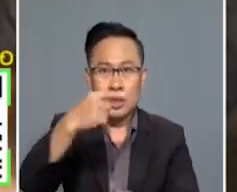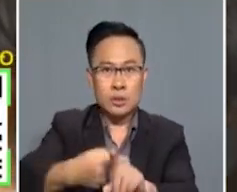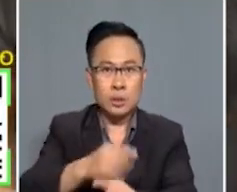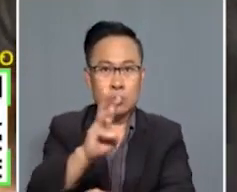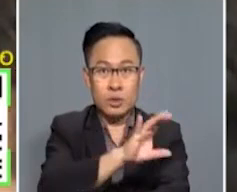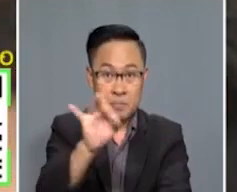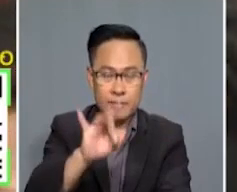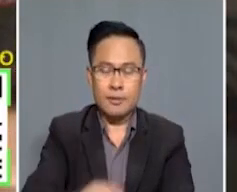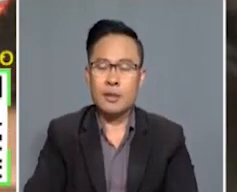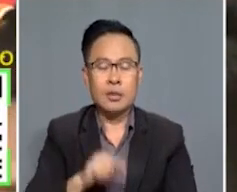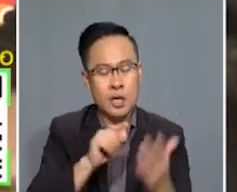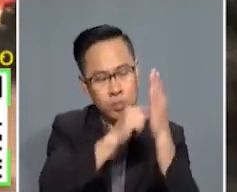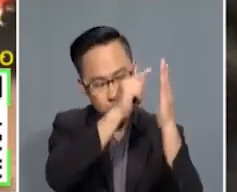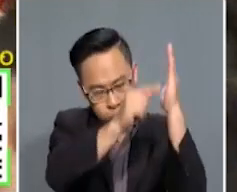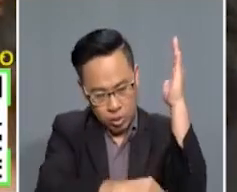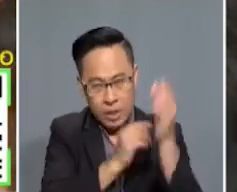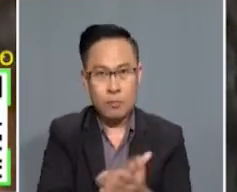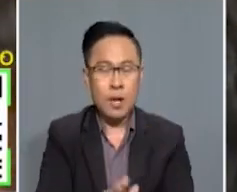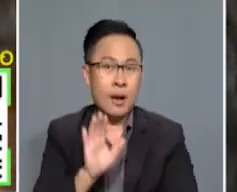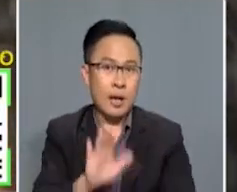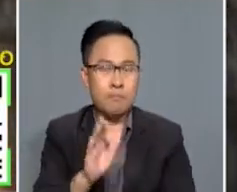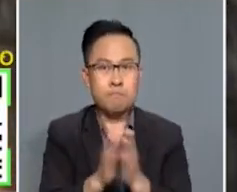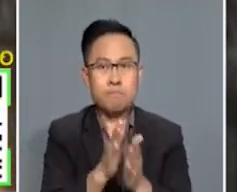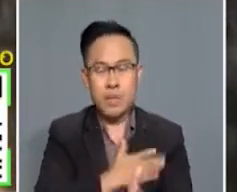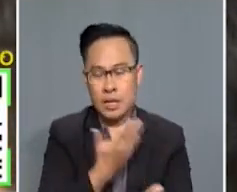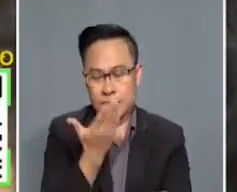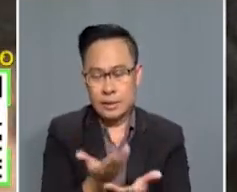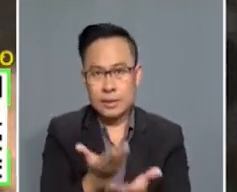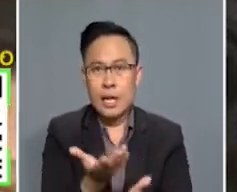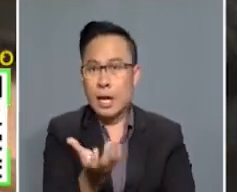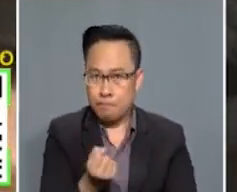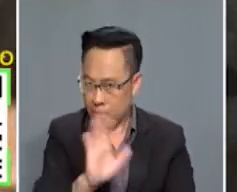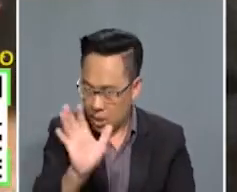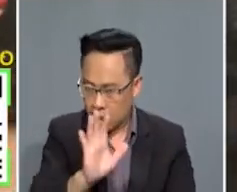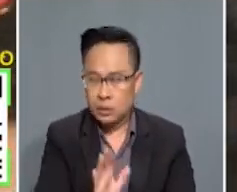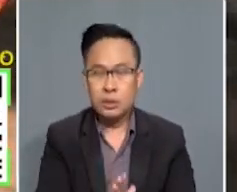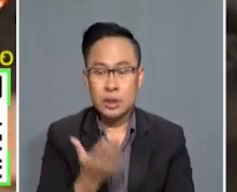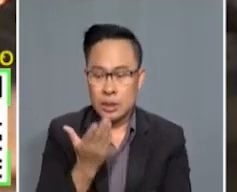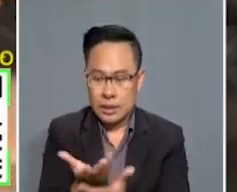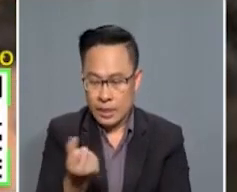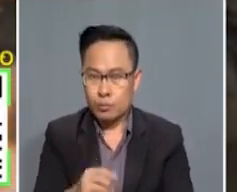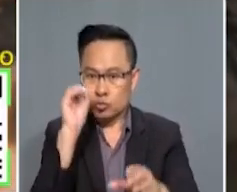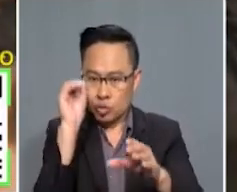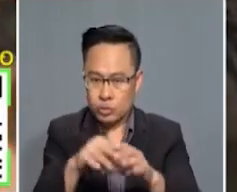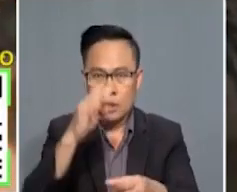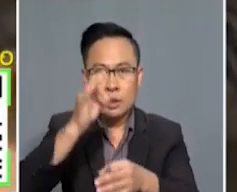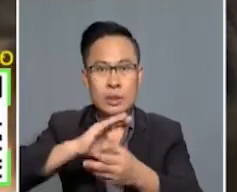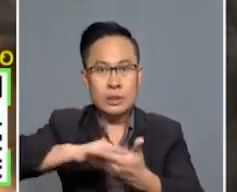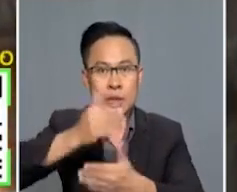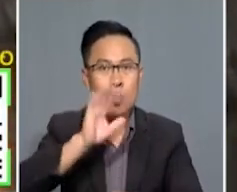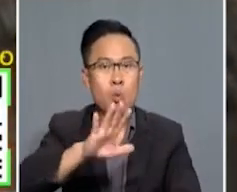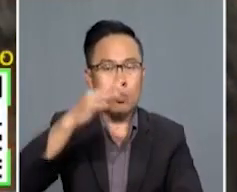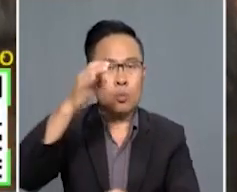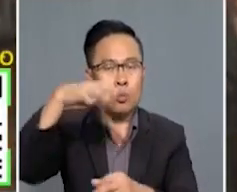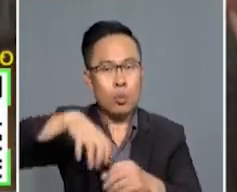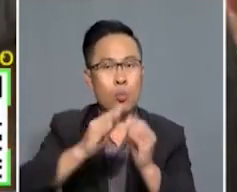ว่าห้ามพระเนี่ยถือเงินห้ามพระเนี่ยถือเงินสดจะต้องเข้าบัญชีนะฮะผมถามว่าท่านผอ.